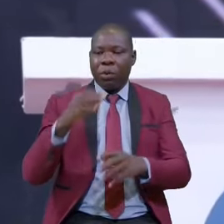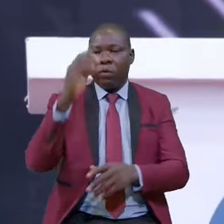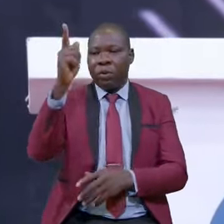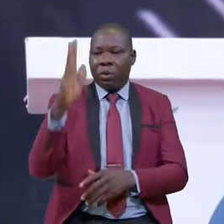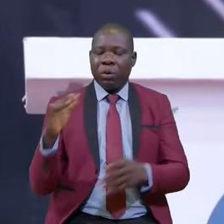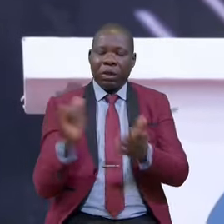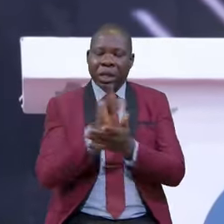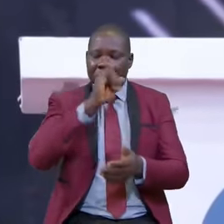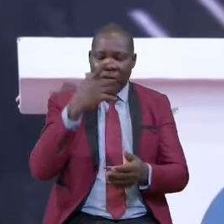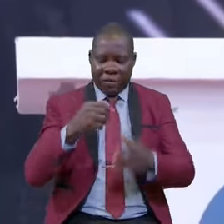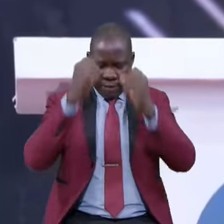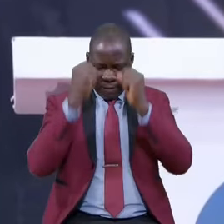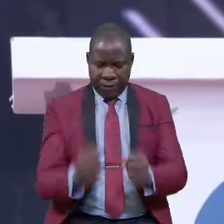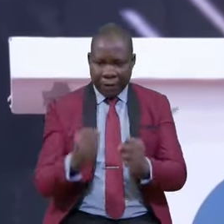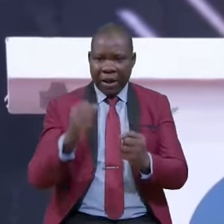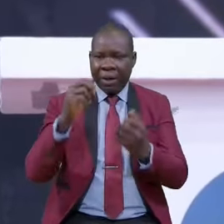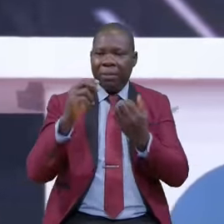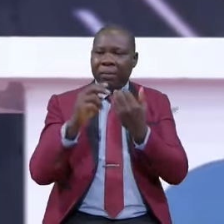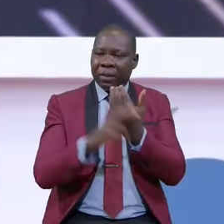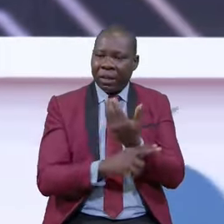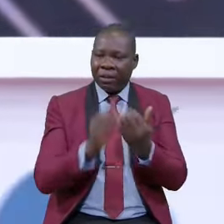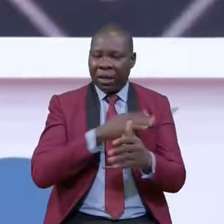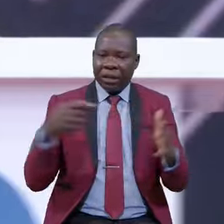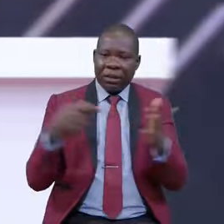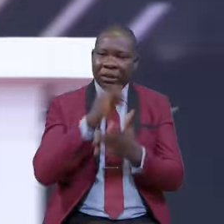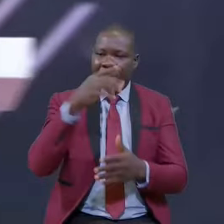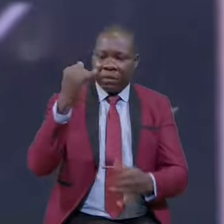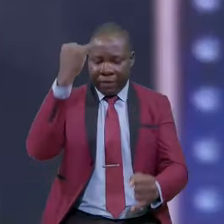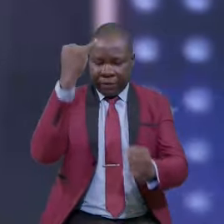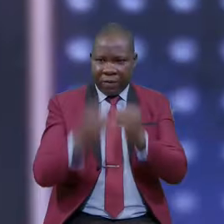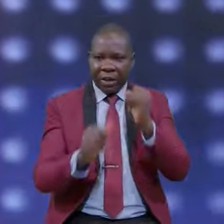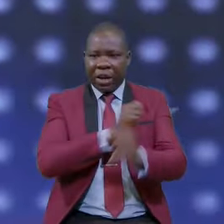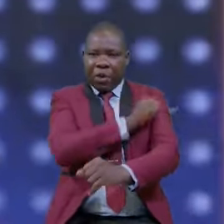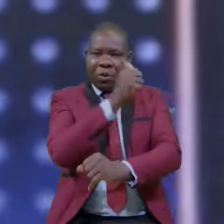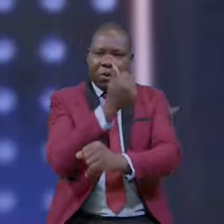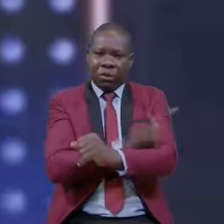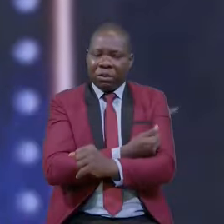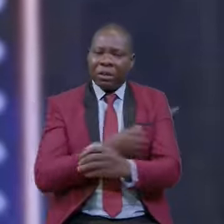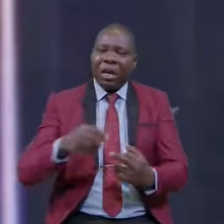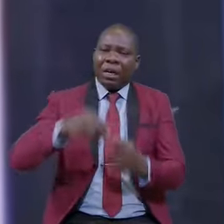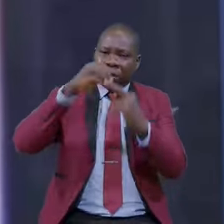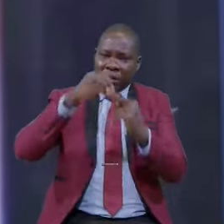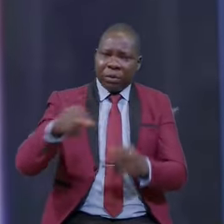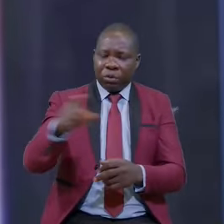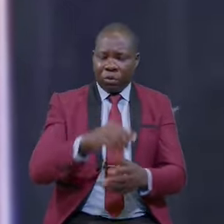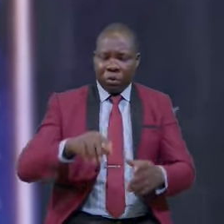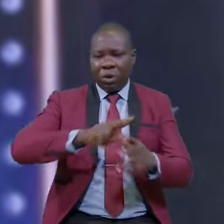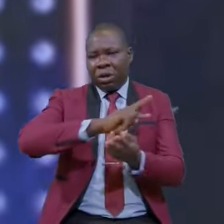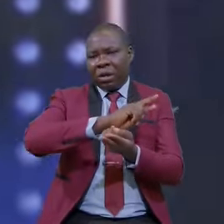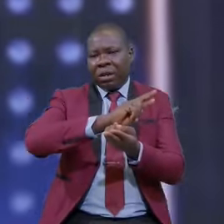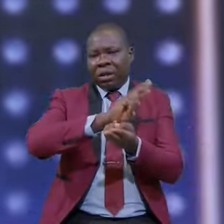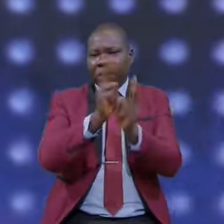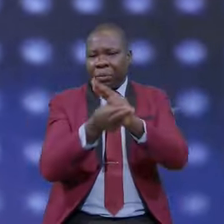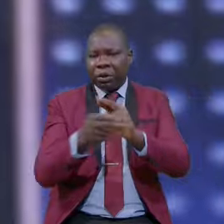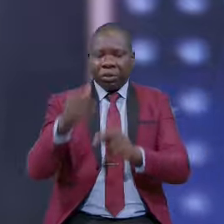fermeté et voici la finalité. Si tu ne te réponds pas, tu périras également.